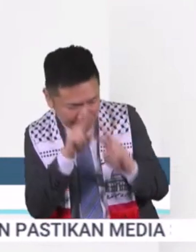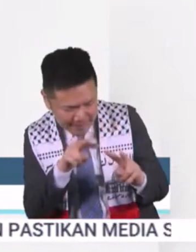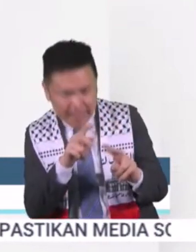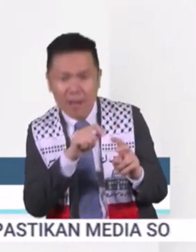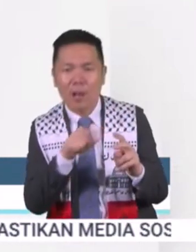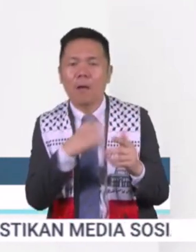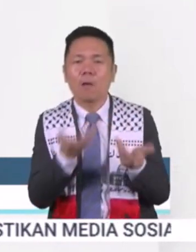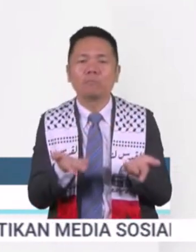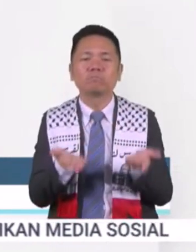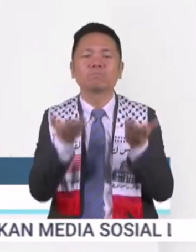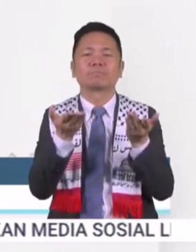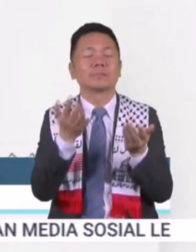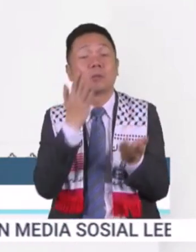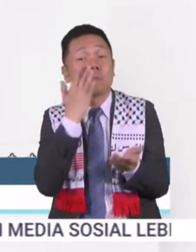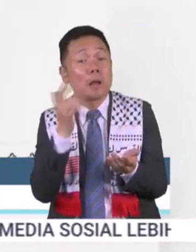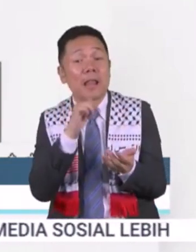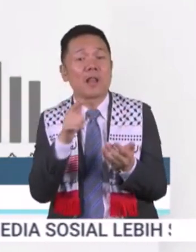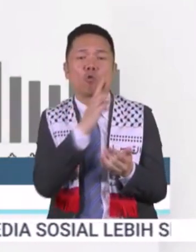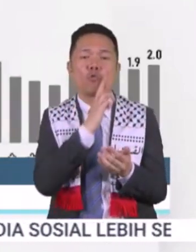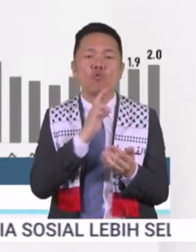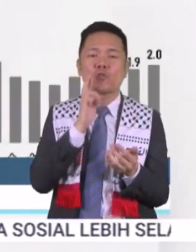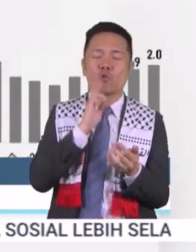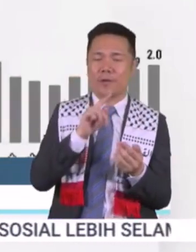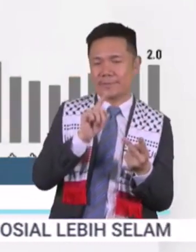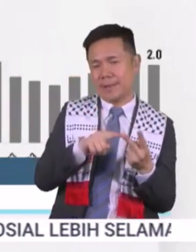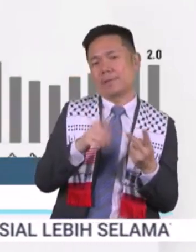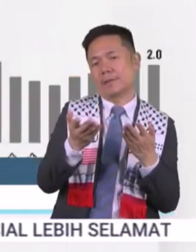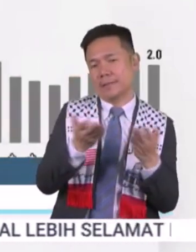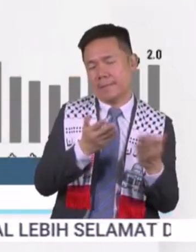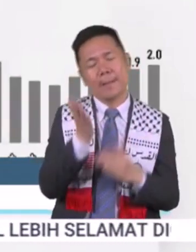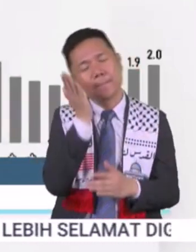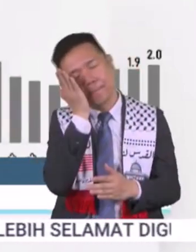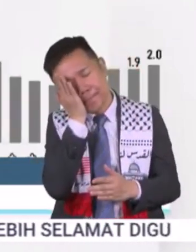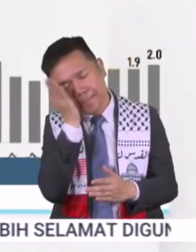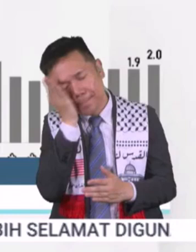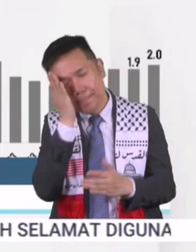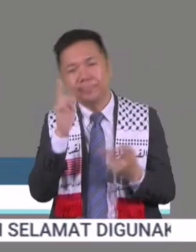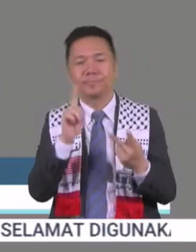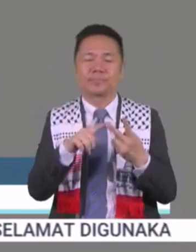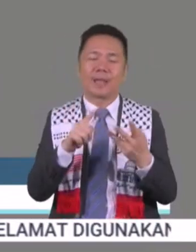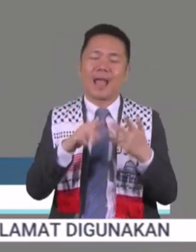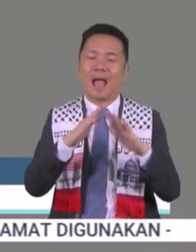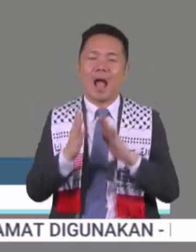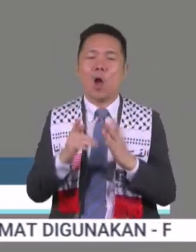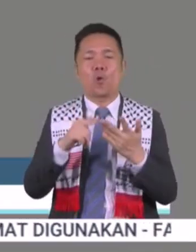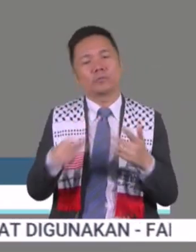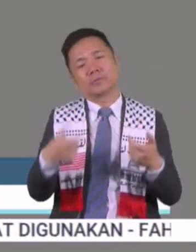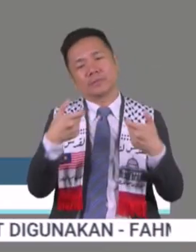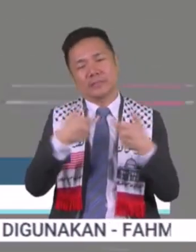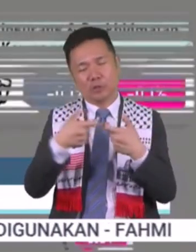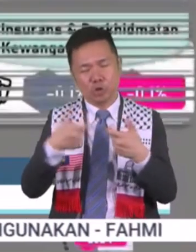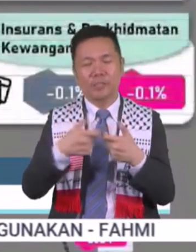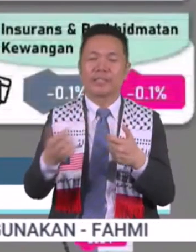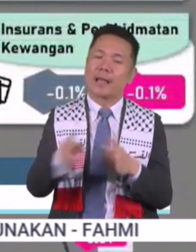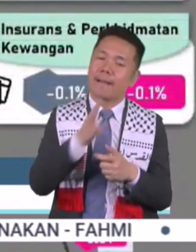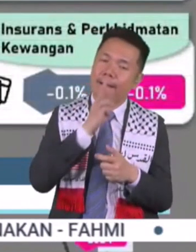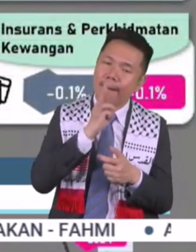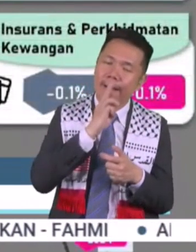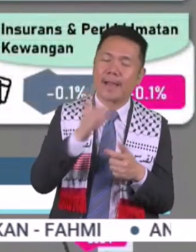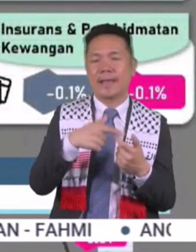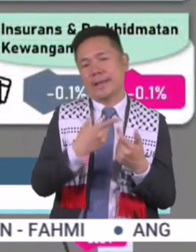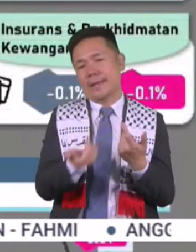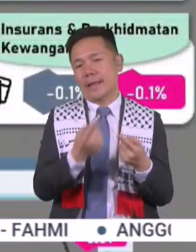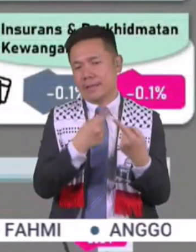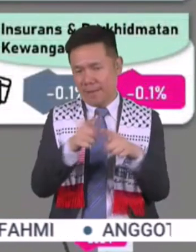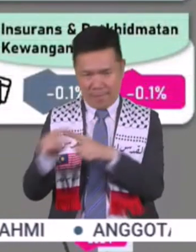peningkatan kumpulan utama, antaranya restoran dan perkhidmatan penginapan serta perumahan, air, elektrik, gas dan bahan api